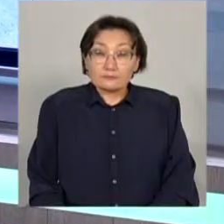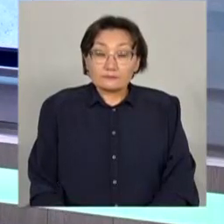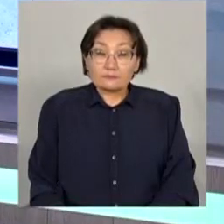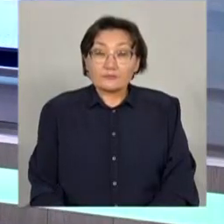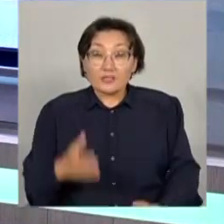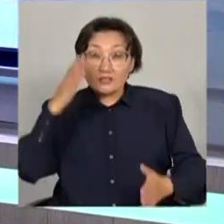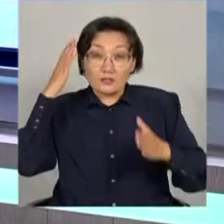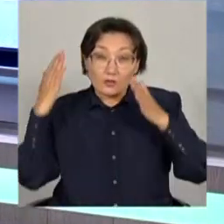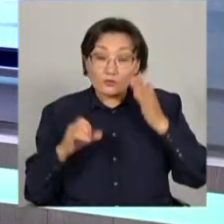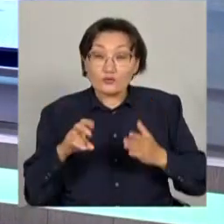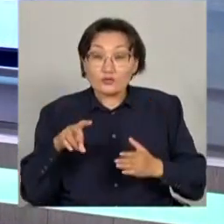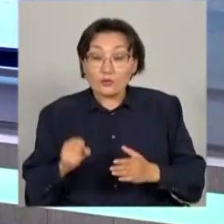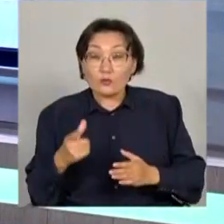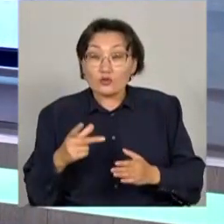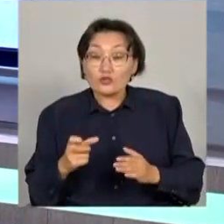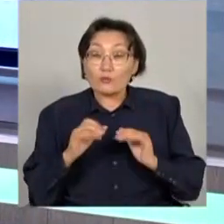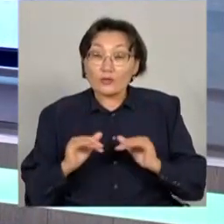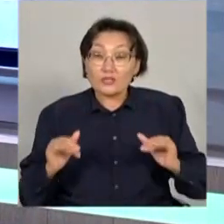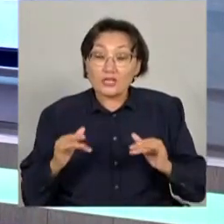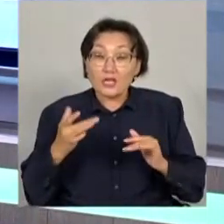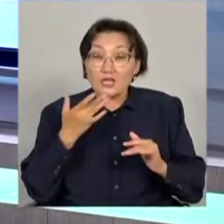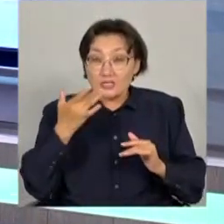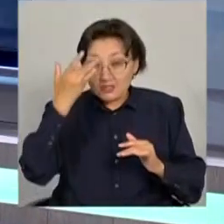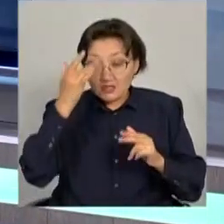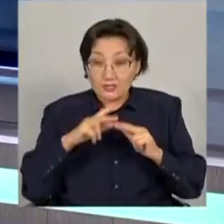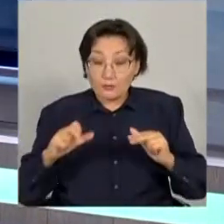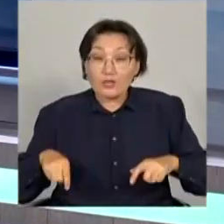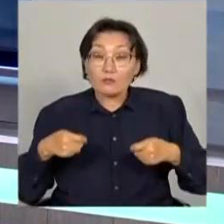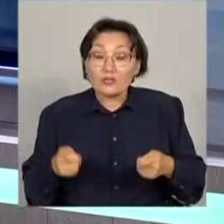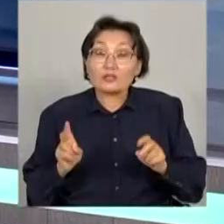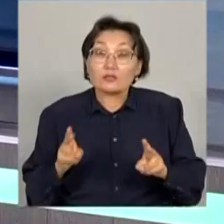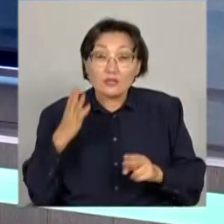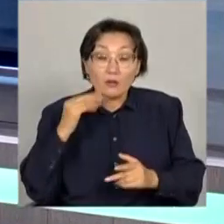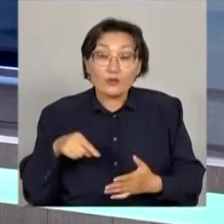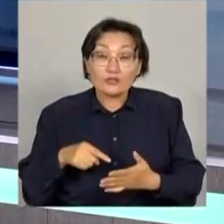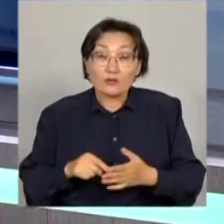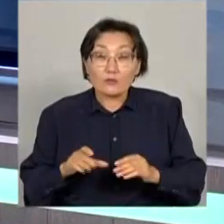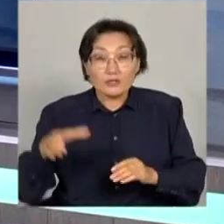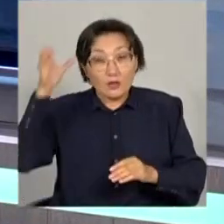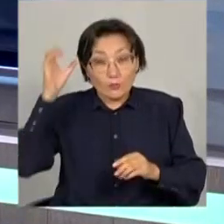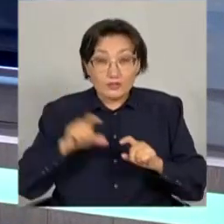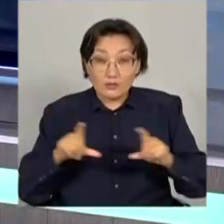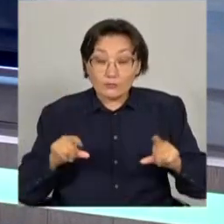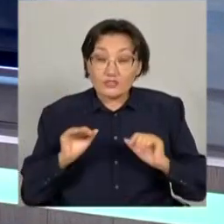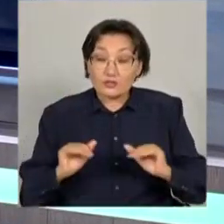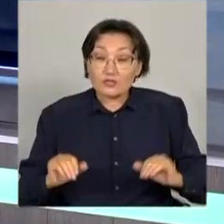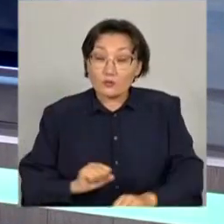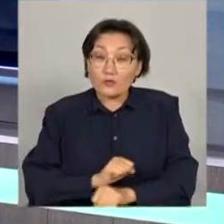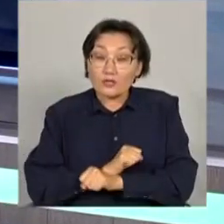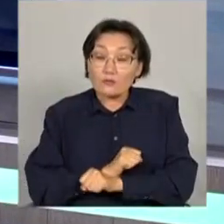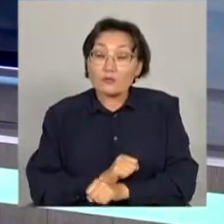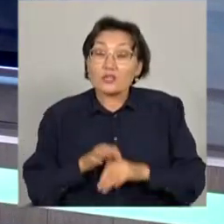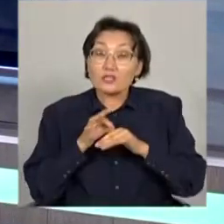Сауық құратын саунаны 300 оқушыға жазғы лагер деп өткізген кімдер? Алматы қаласының білім басқармасы балалар демалысын